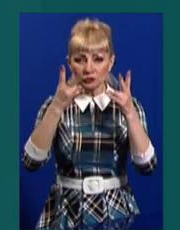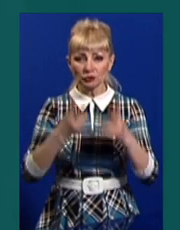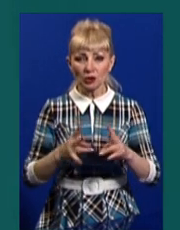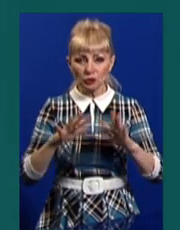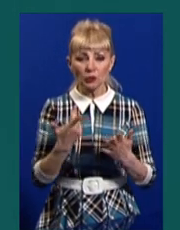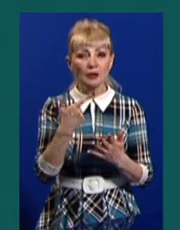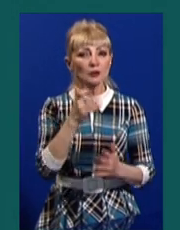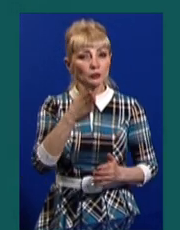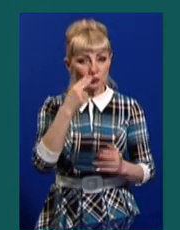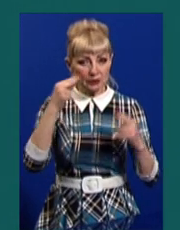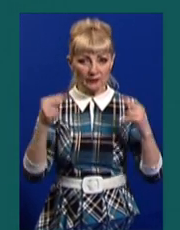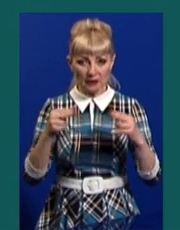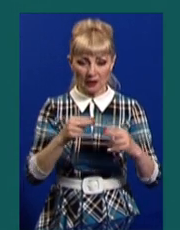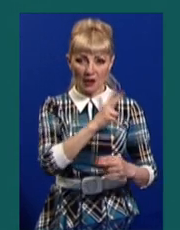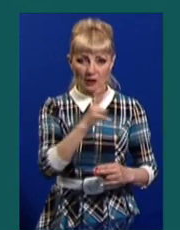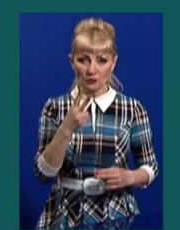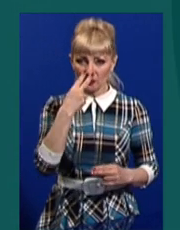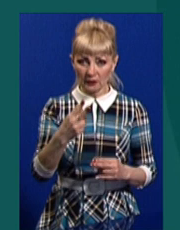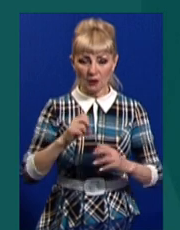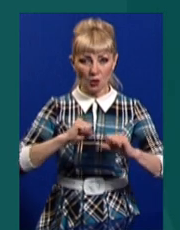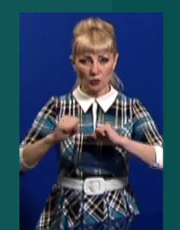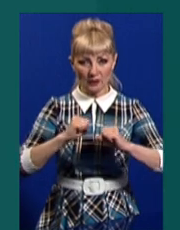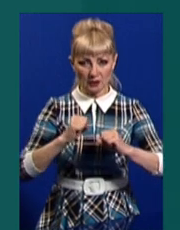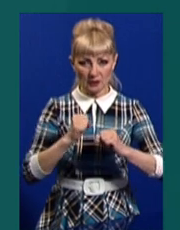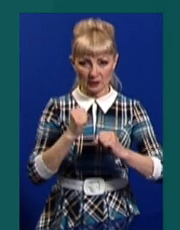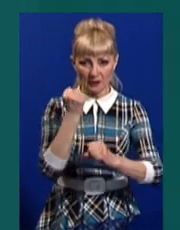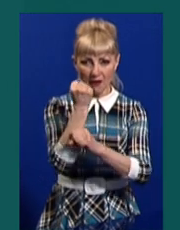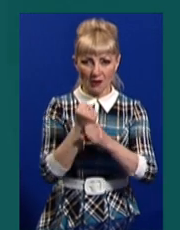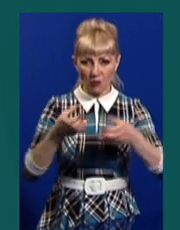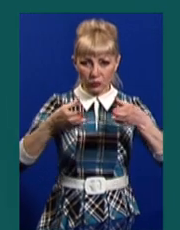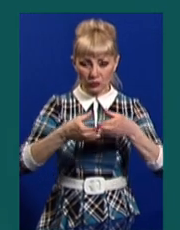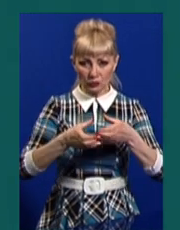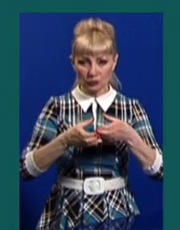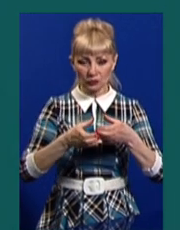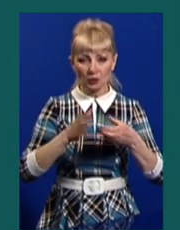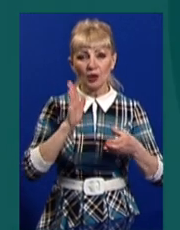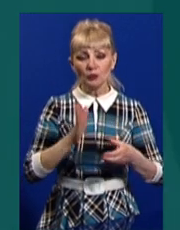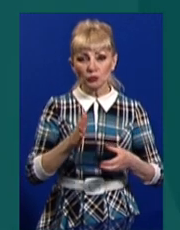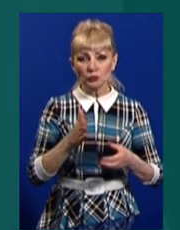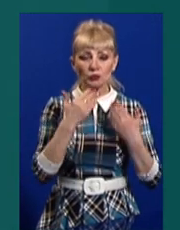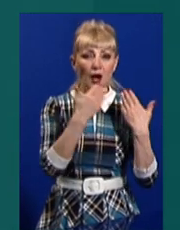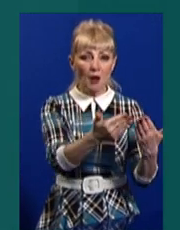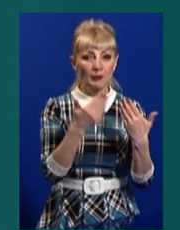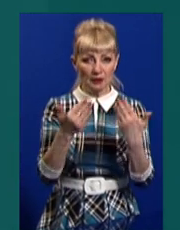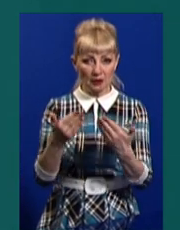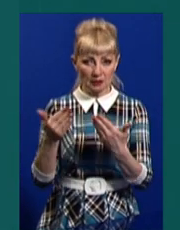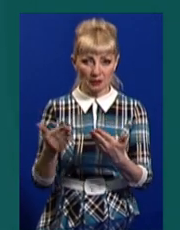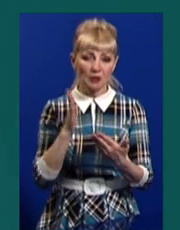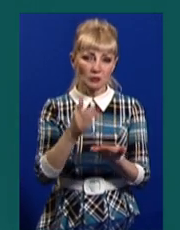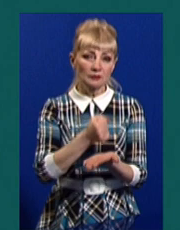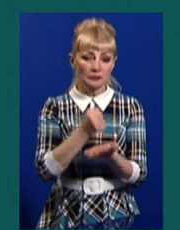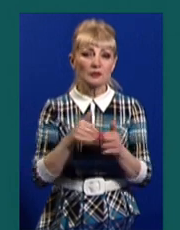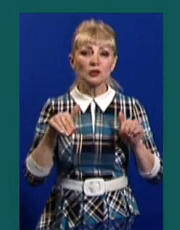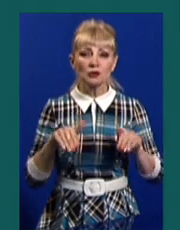свідки, які бачили, керівники підрозділів, де стався нещасний випадок. Будуть вони опитані. Буде прийнято